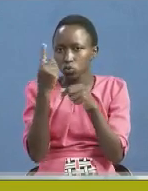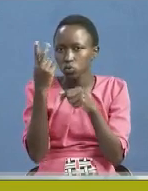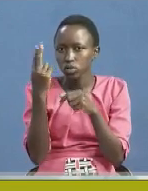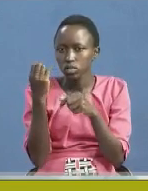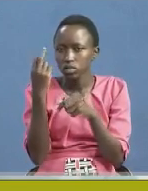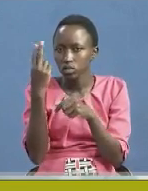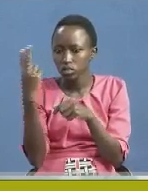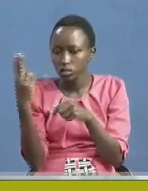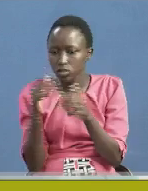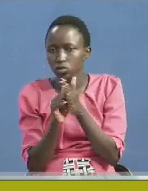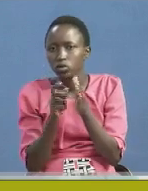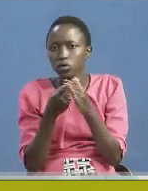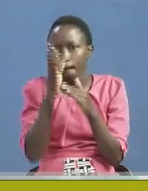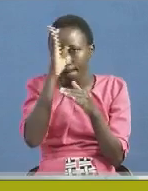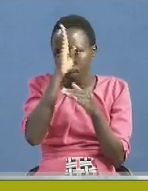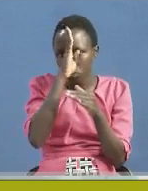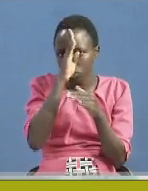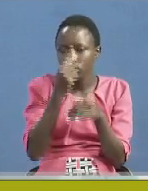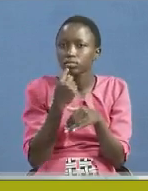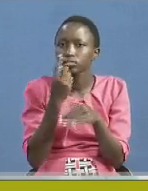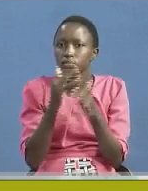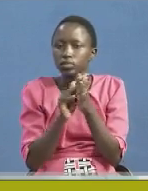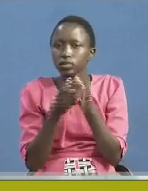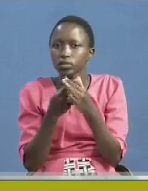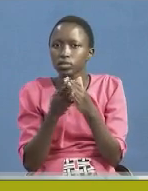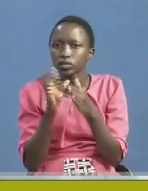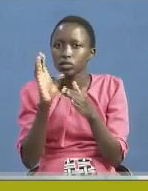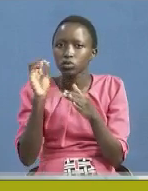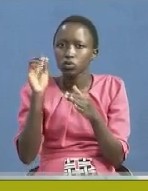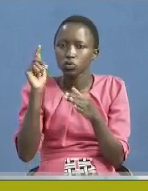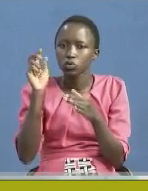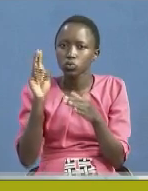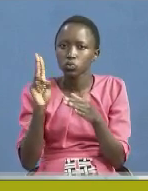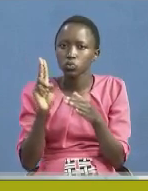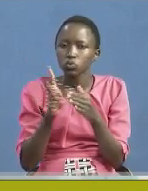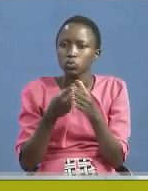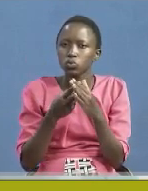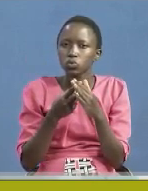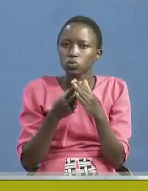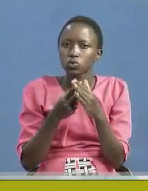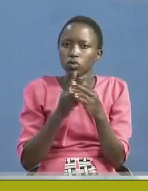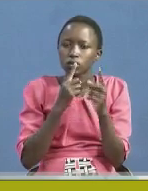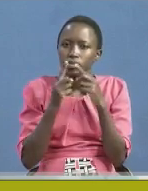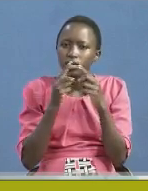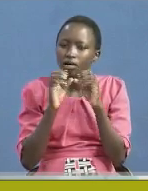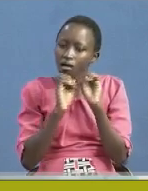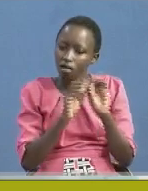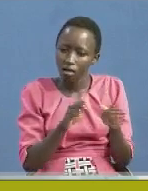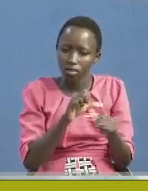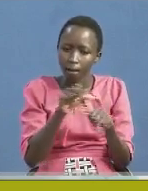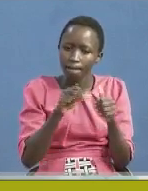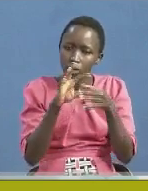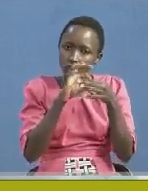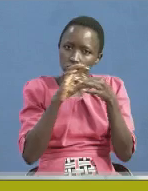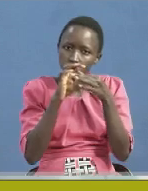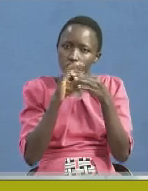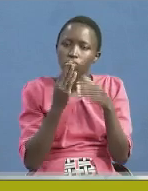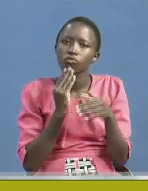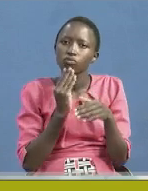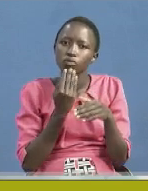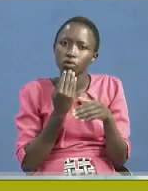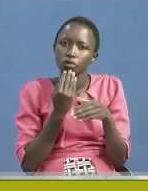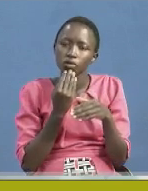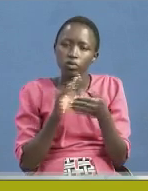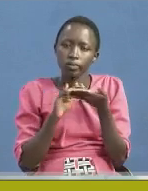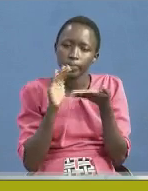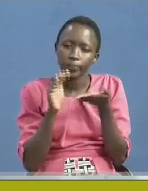Bumu la kaunti ya Bungoma, Khalwale alimtaja katibu huyo wa KUTV kama msaliti na hapasi yuko amekuzungumzia kuhusiana na umoja wa jamii ya Mulembe. Irene